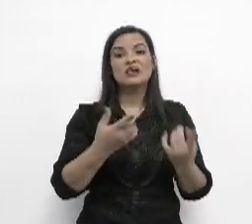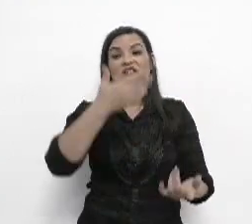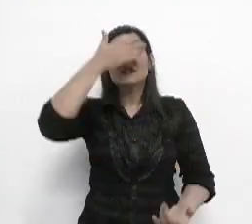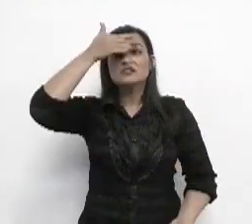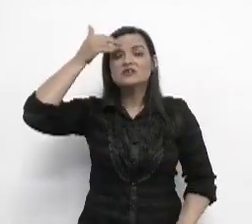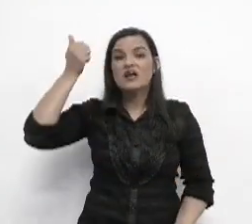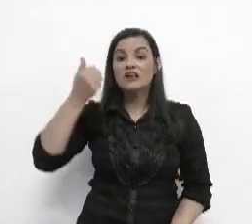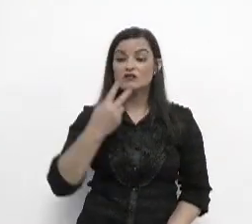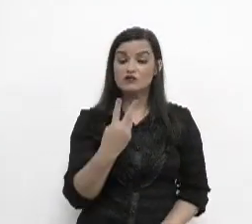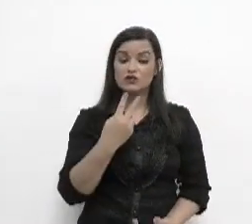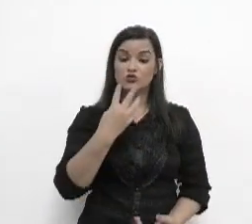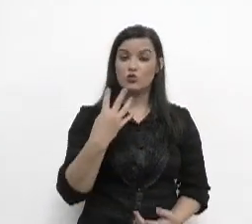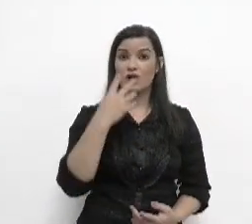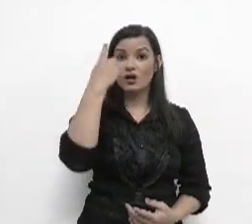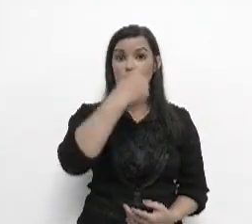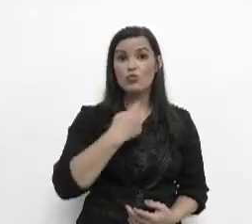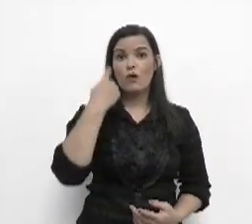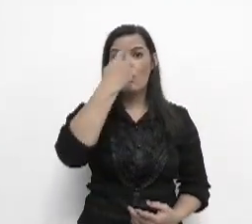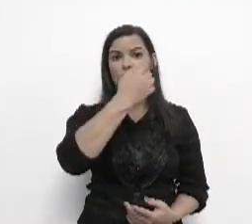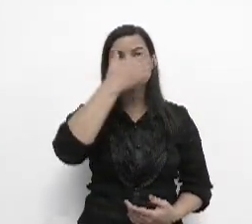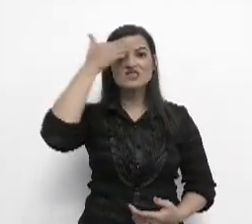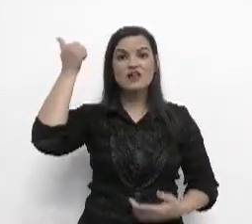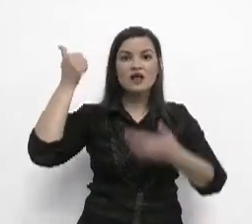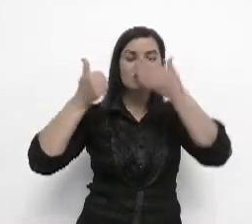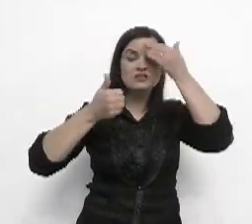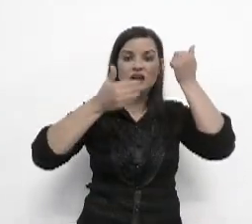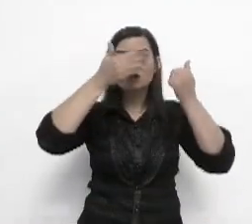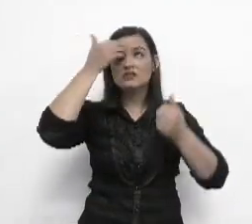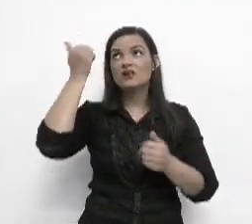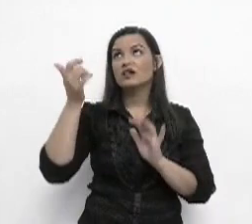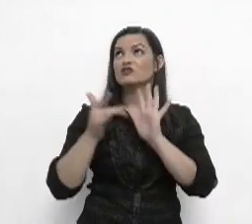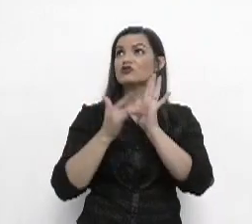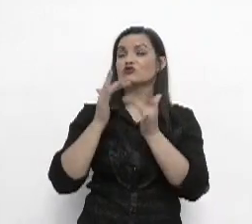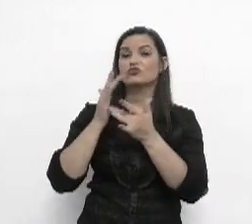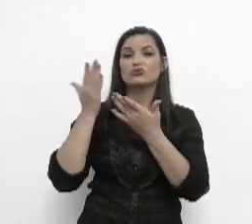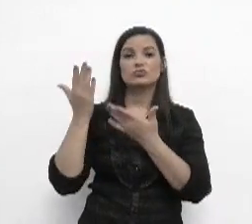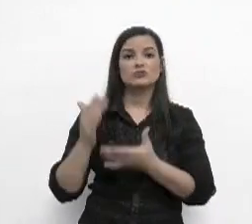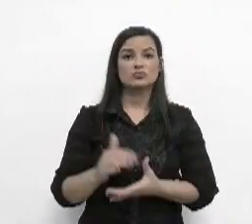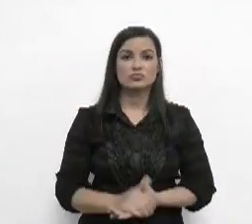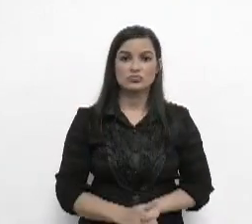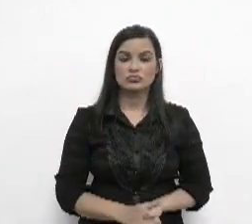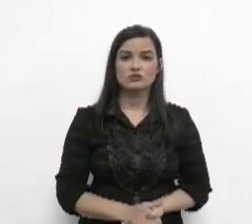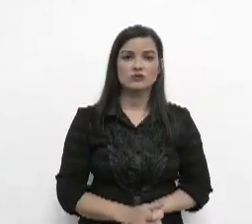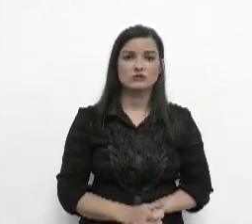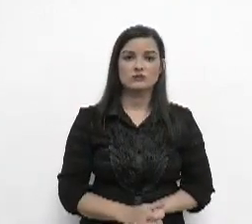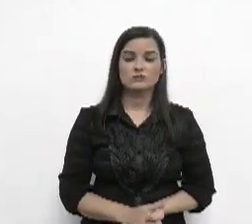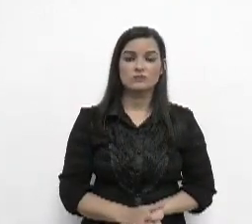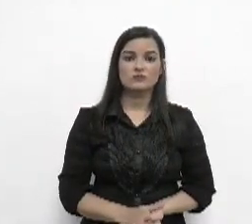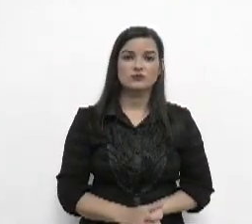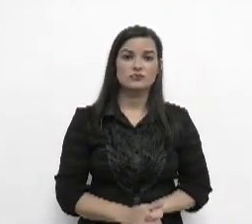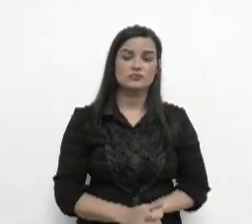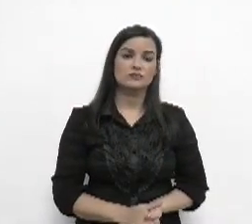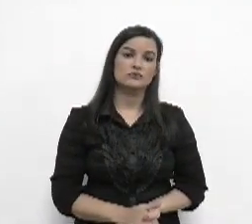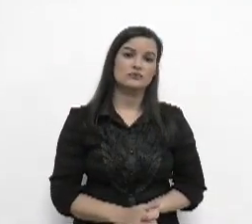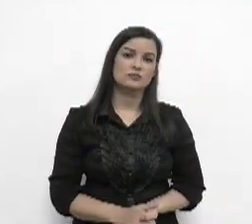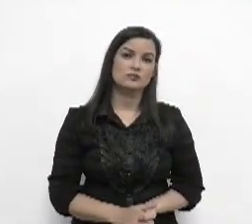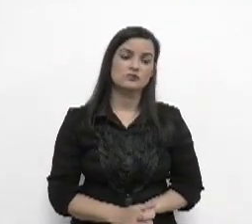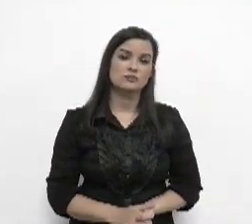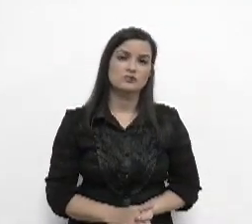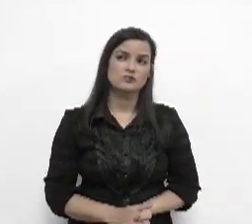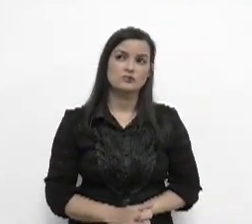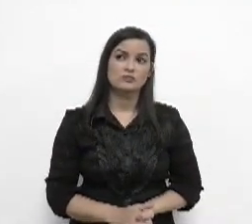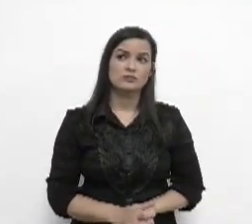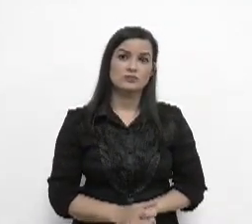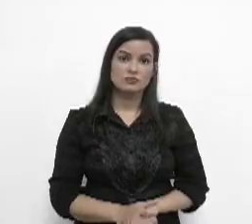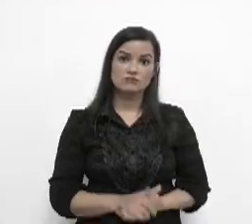durante as 24 horas do nosso dia. 이것이 마귀가 우리를 하나님께 집중하지 못하게 만드는 마귀의 전략인 것을 아십니까?